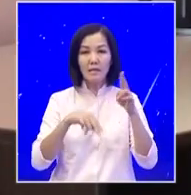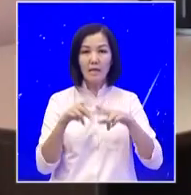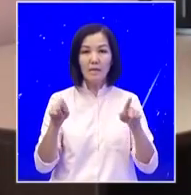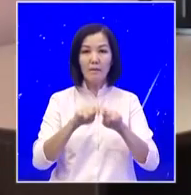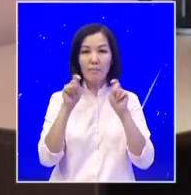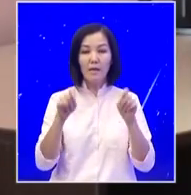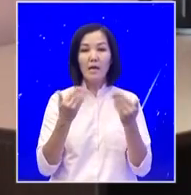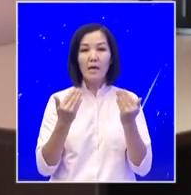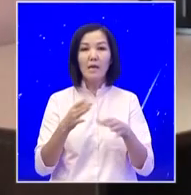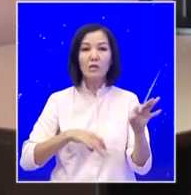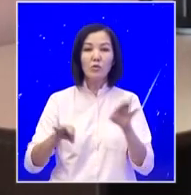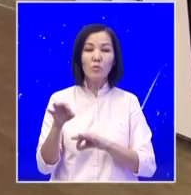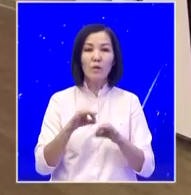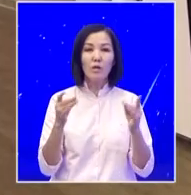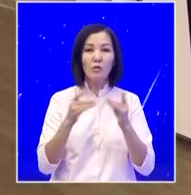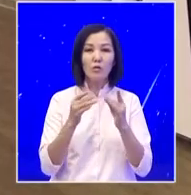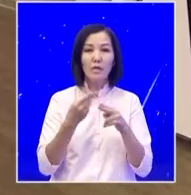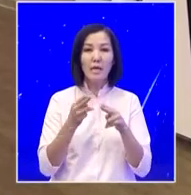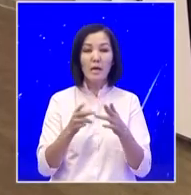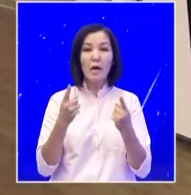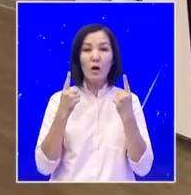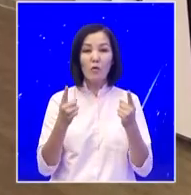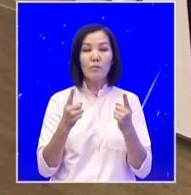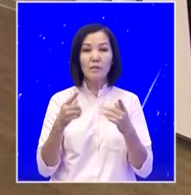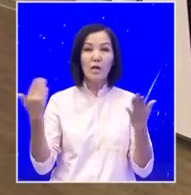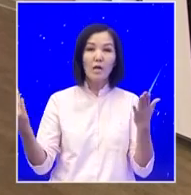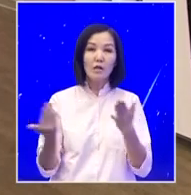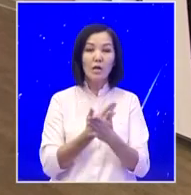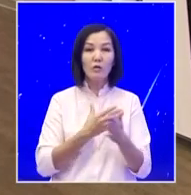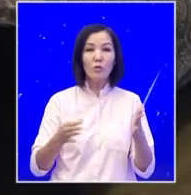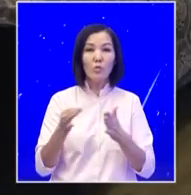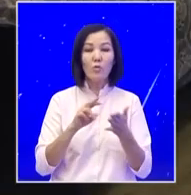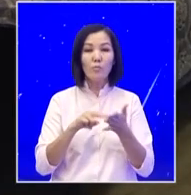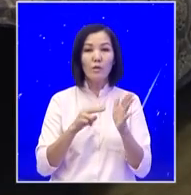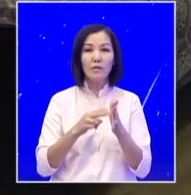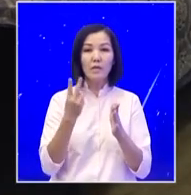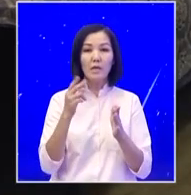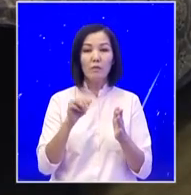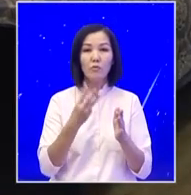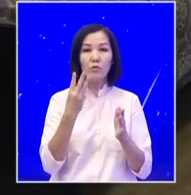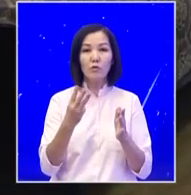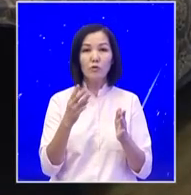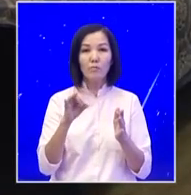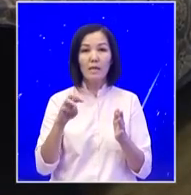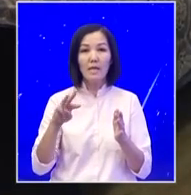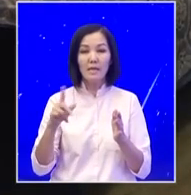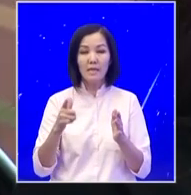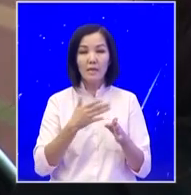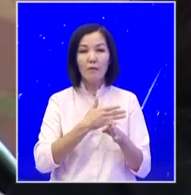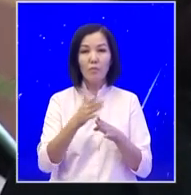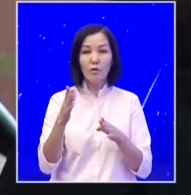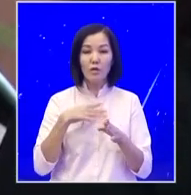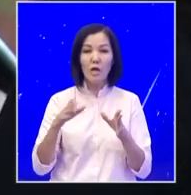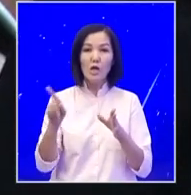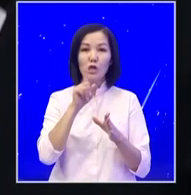жатақхана жобалардың ішіндегі ең ауқымдысы. Жаңартылуына облыс қазынасынан 2,13 миллиард теңге бөлінген. Бұл жетісулық